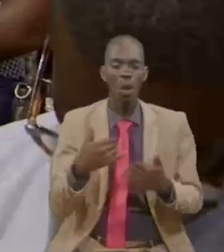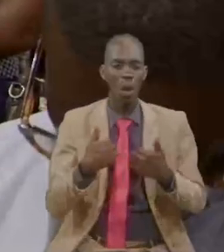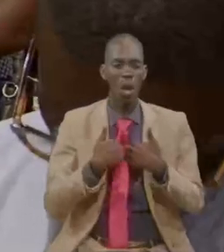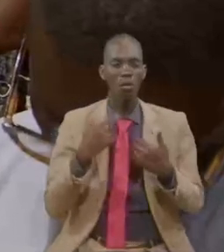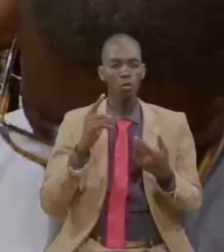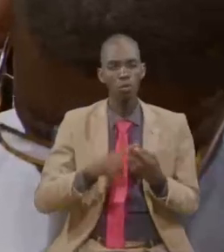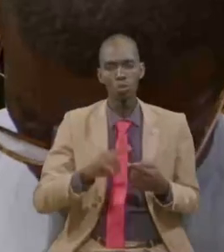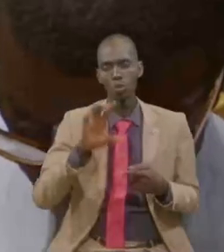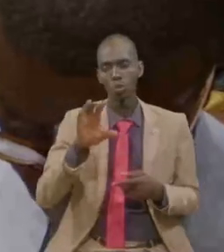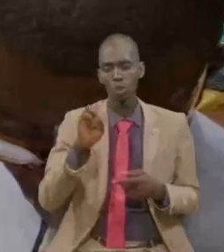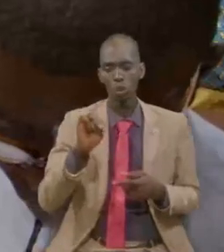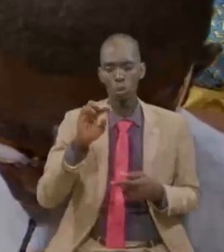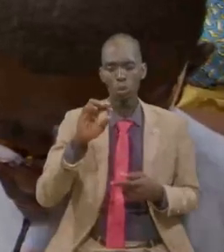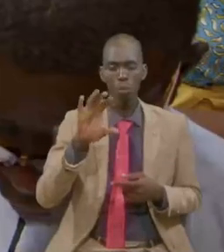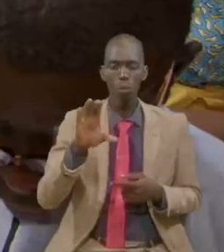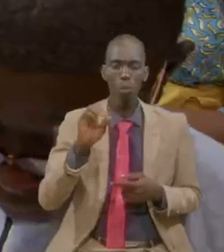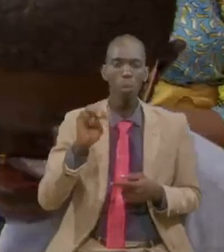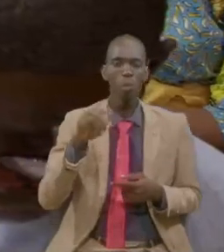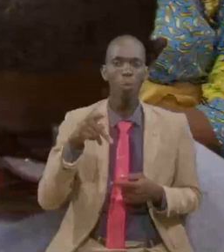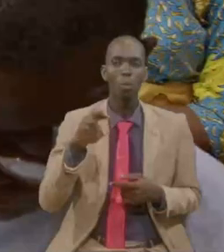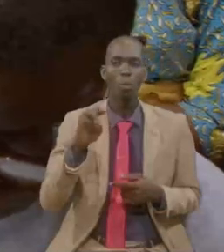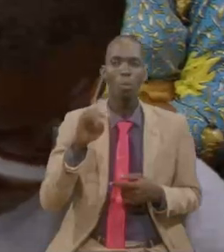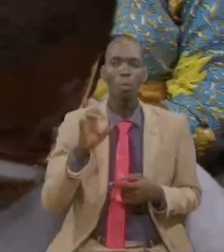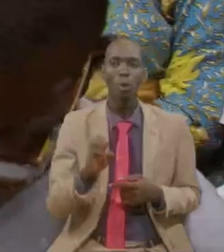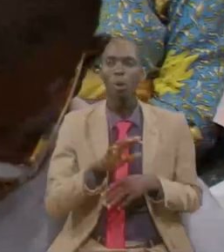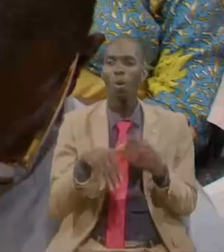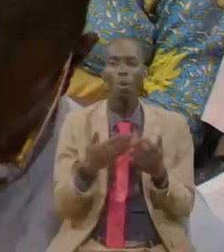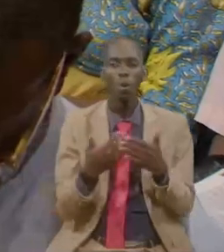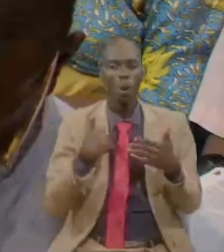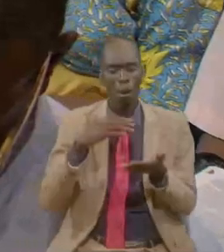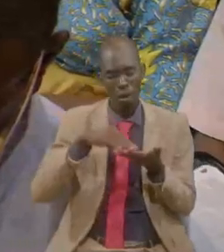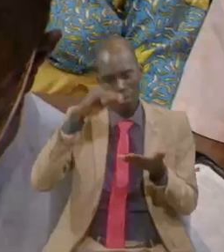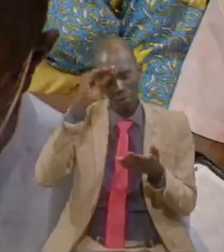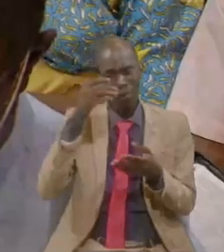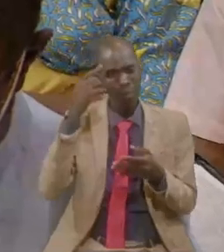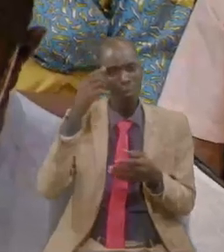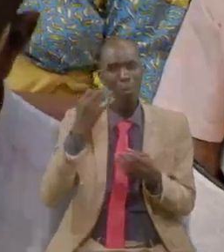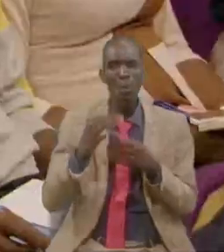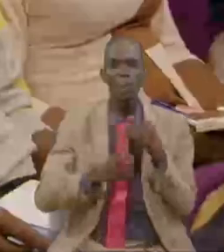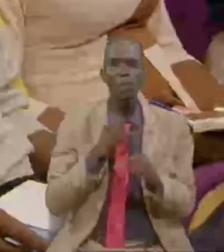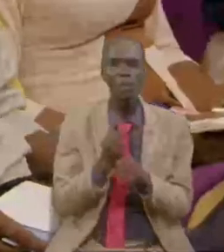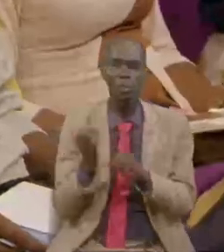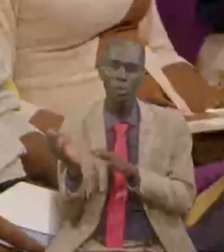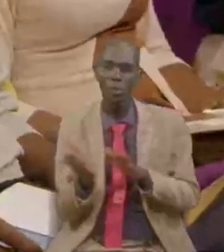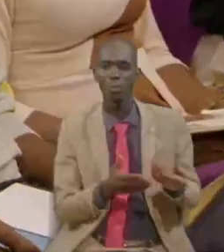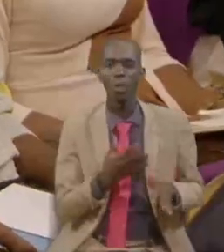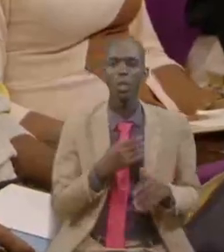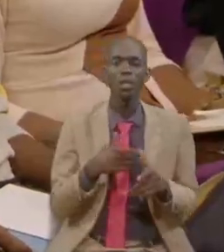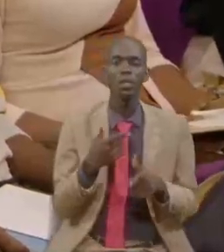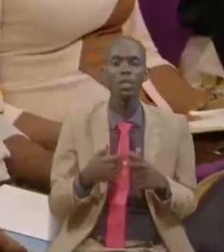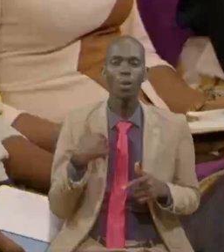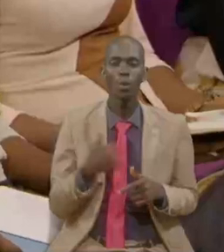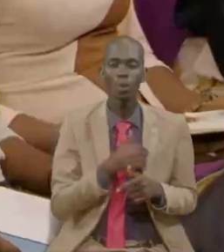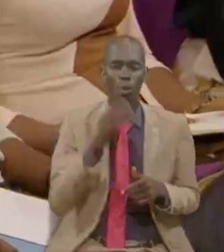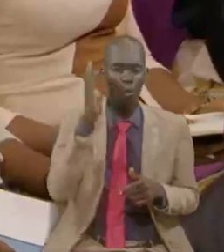compromettre. Et tout ce que tu avais appris dans la parole de Dieu, toutes ces années, délaisse ça. Et puis nous